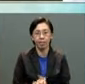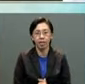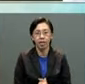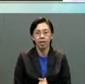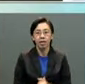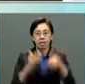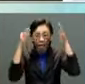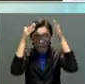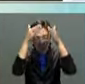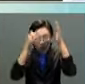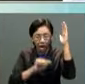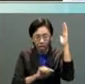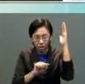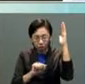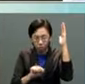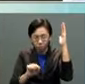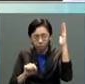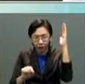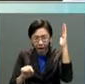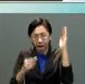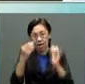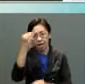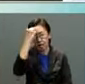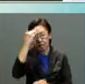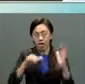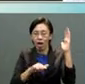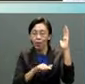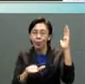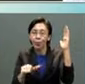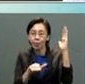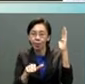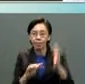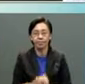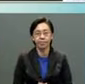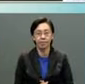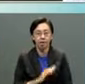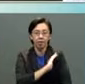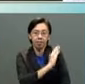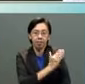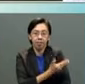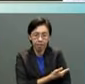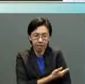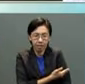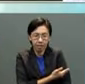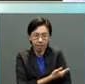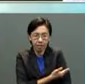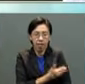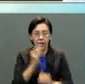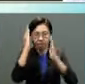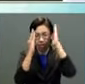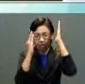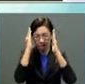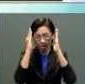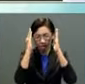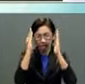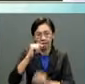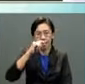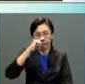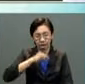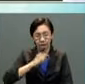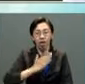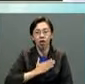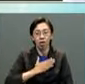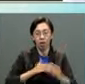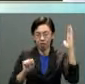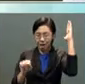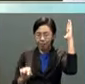ซียดูเหมือนจะควบคุมได้บ้างญี่ปุ่นก็ยังทรงตัวนะครับฟิลิปปินส์ก็ยังทรงตัวมาเลย์กับเราก็ยัง